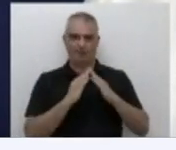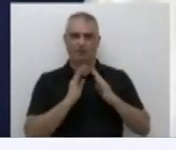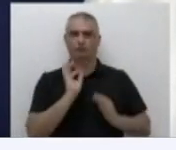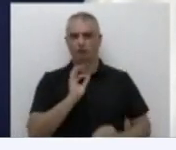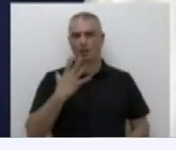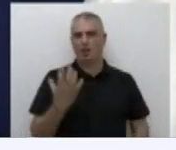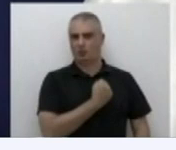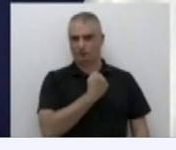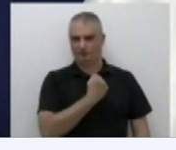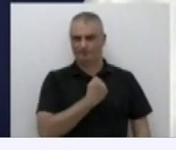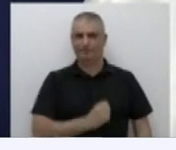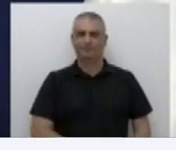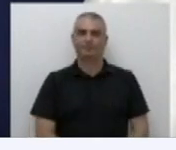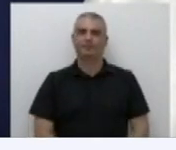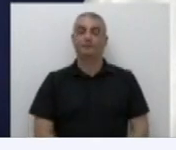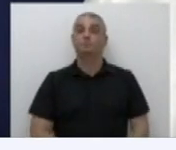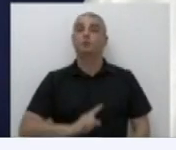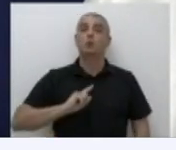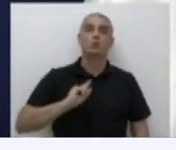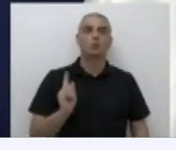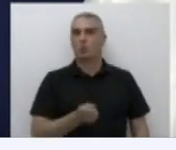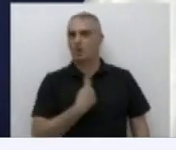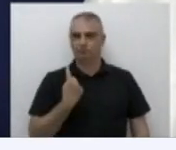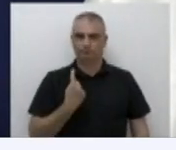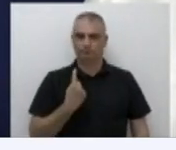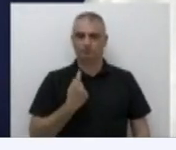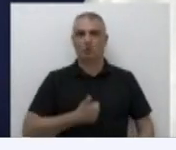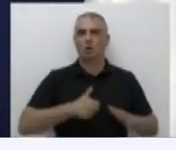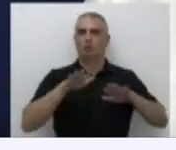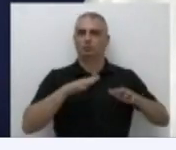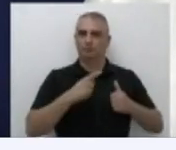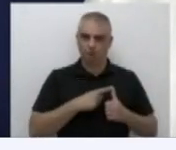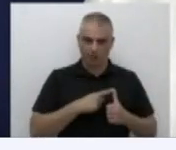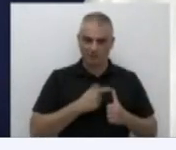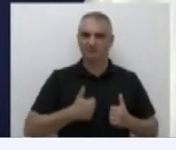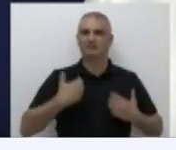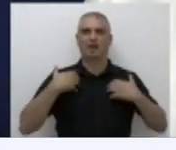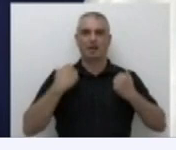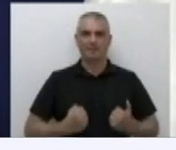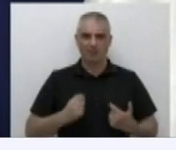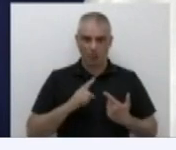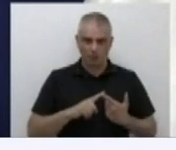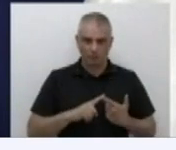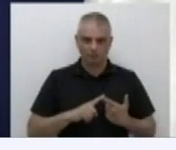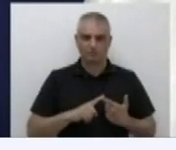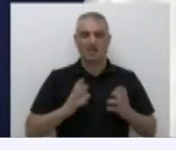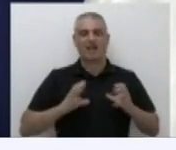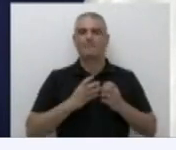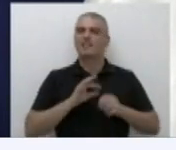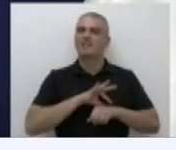تعزز فرص إعادة المخطوفين إلى بيوتهم. جميعنا، رئيس الحكومة، وزير